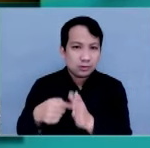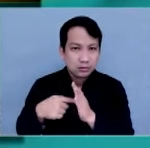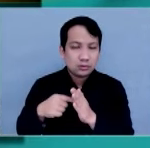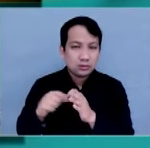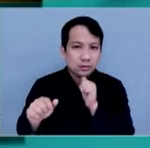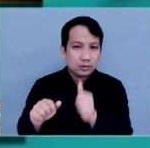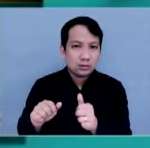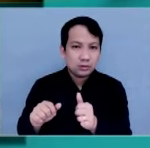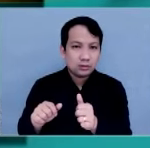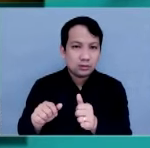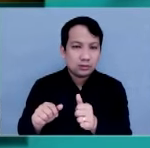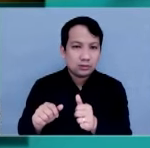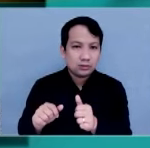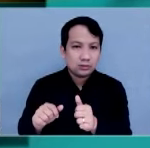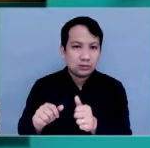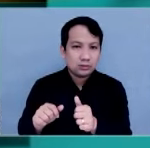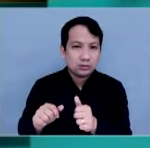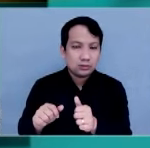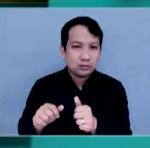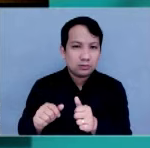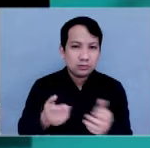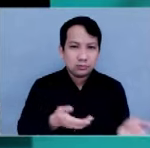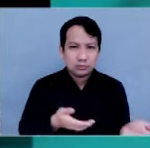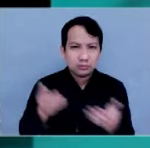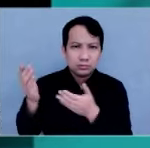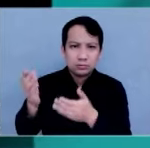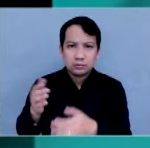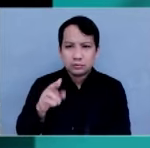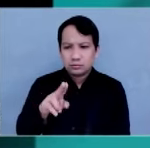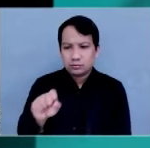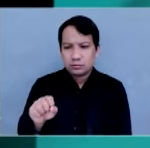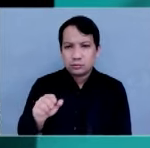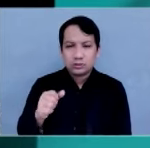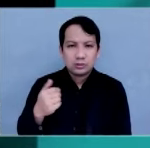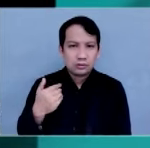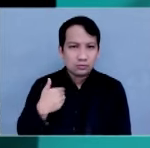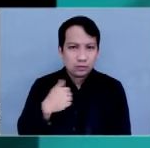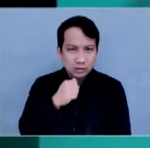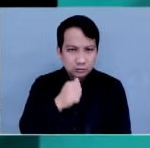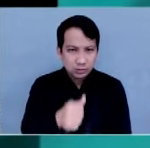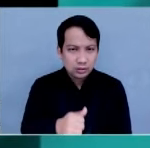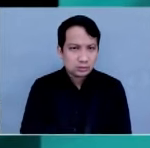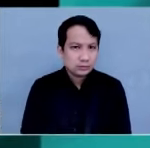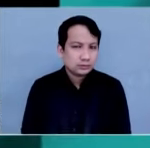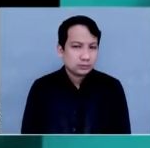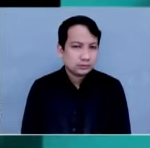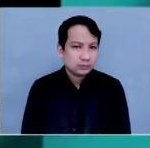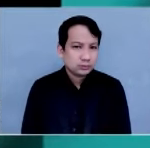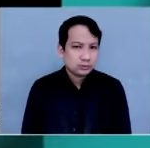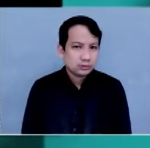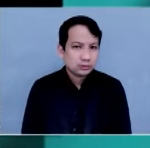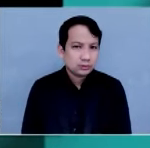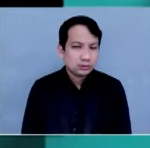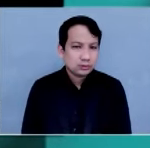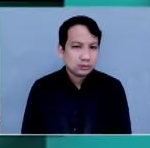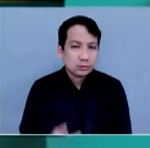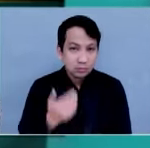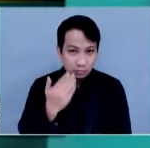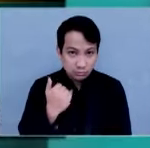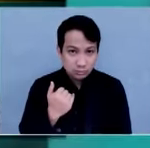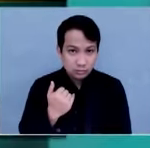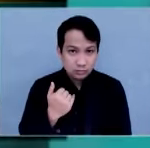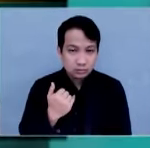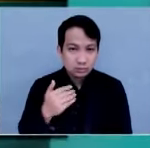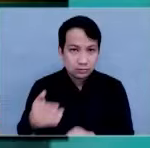be extraordinarily rendered to the U.S. Sana po na hindi po gagawin yon while he is facing